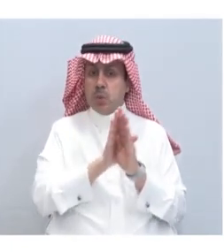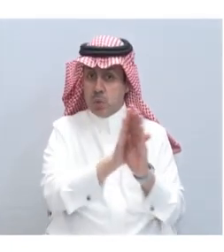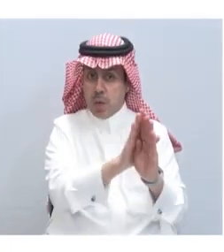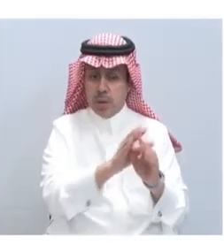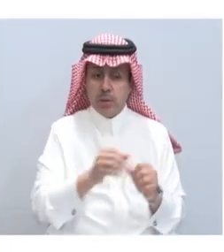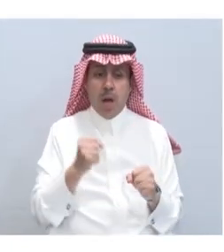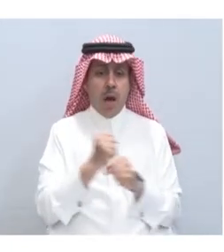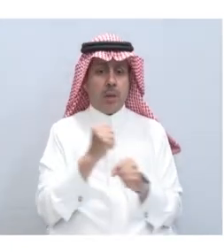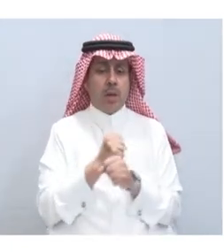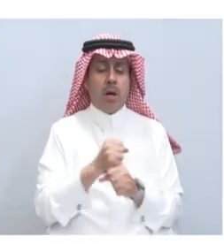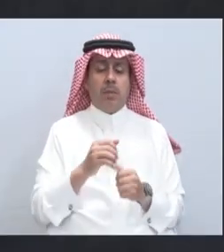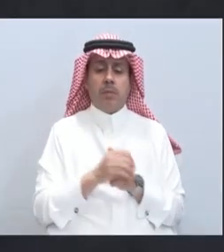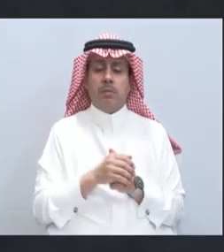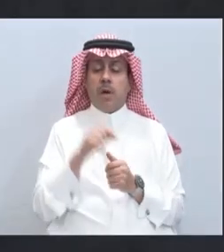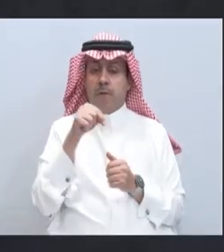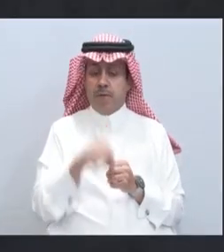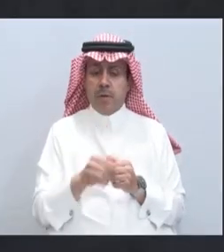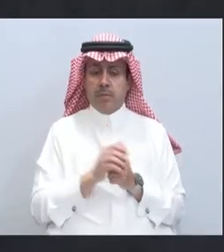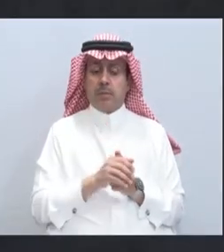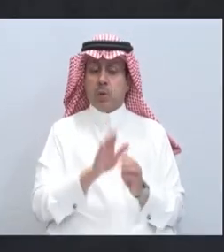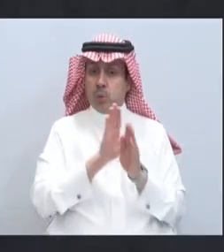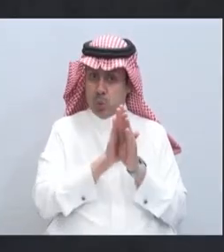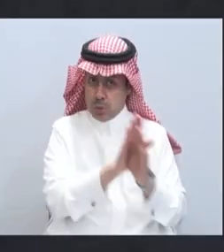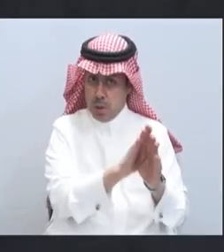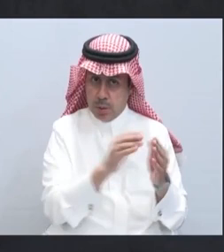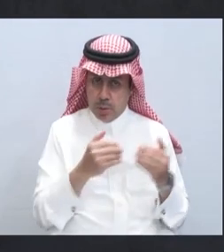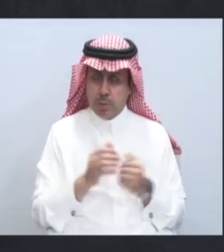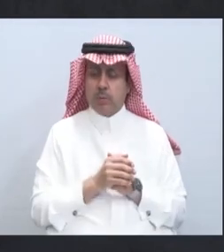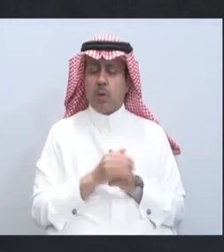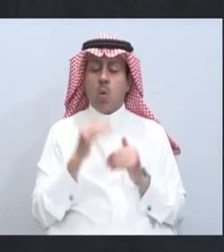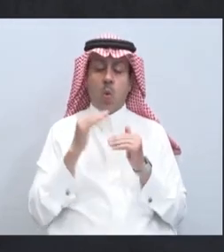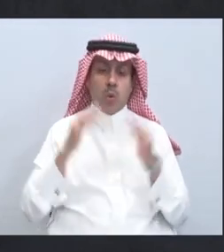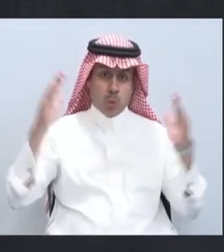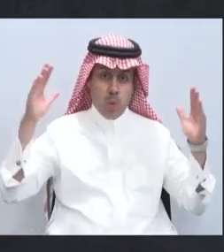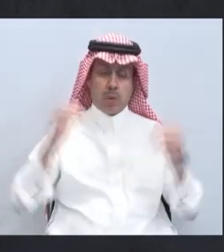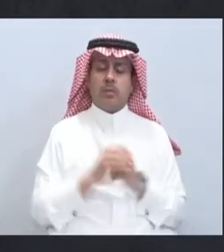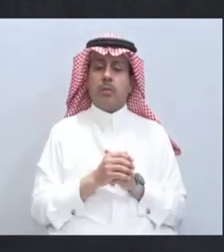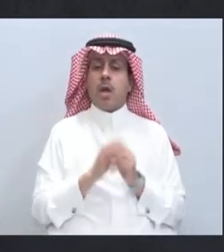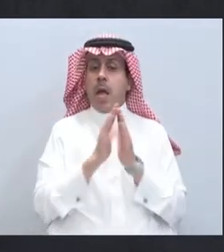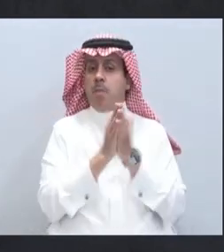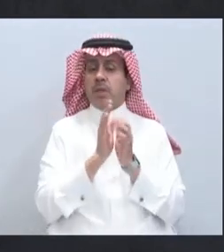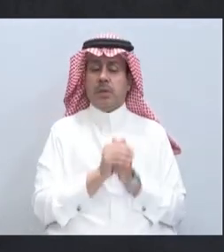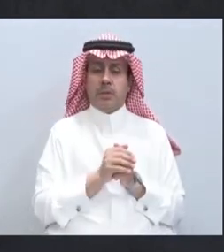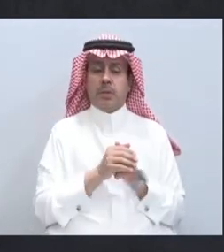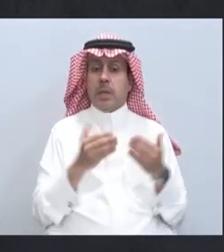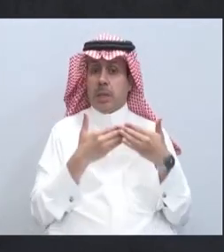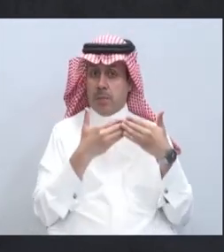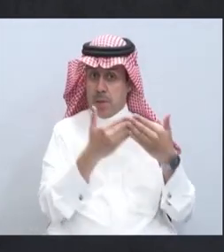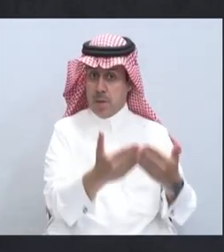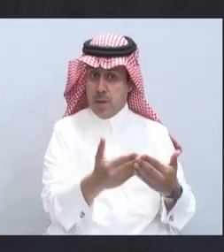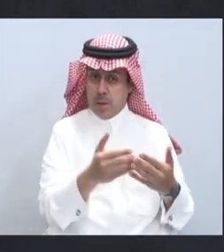وظائفها لان هذه وجود هذه التقنيات هي تساعد وتطور المكتبات من تقديم خدمات